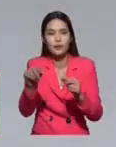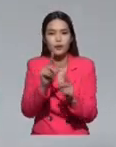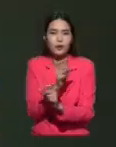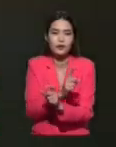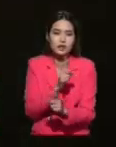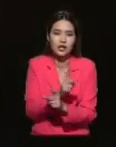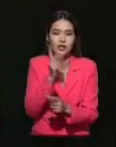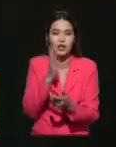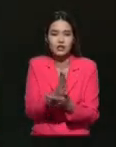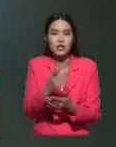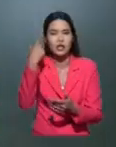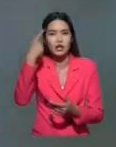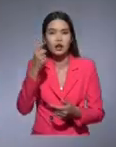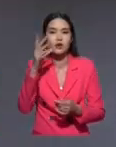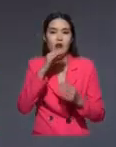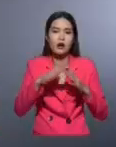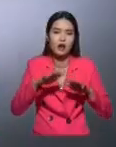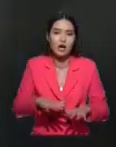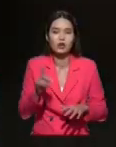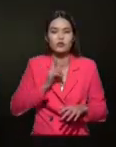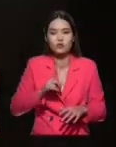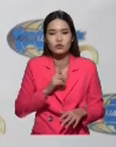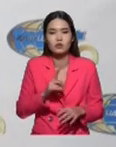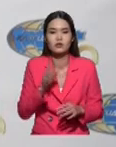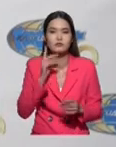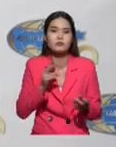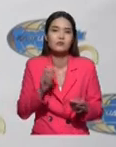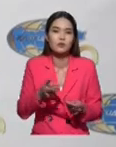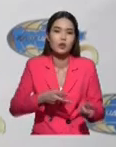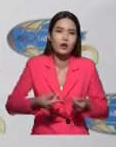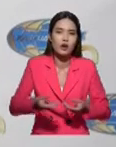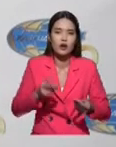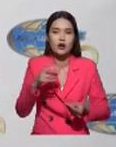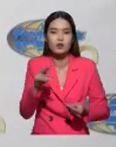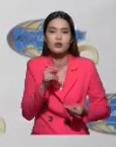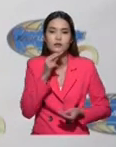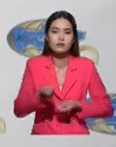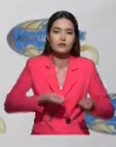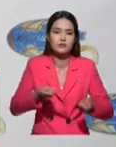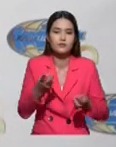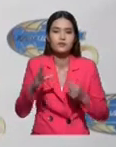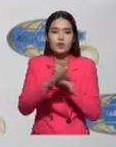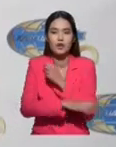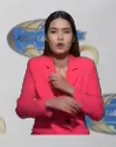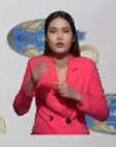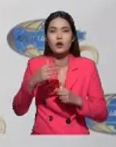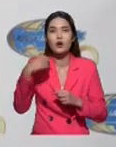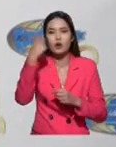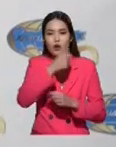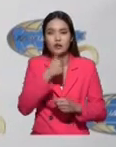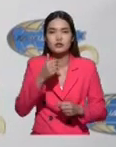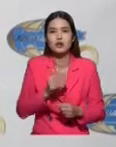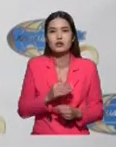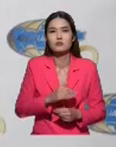того, ожидают сильные дожди и снег. На севере метель и гололед. К концу периода на западе страны ожидается понижение температуры